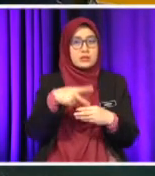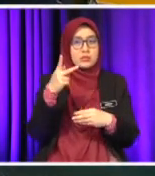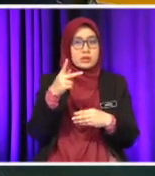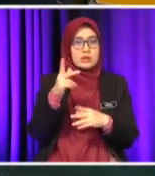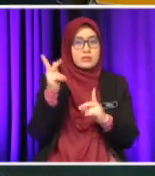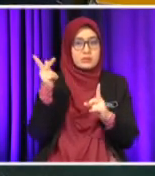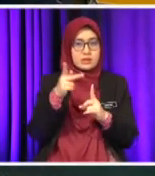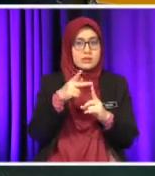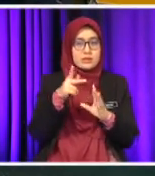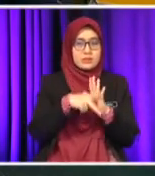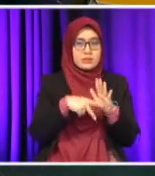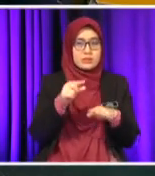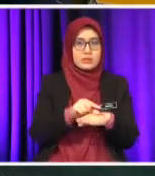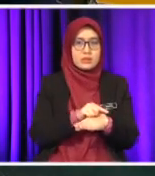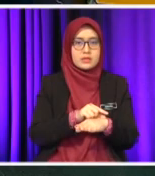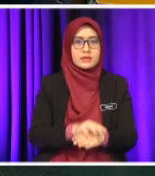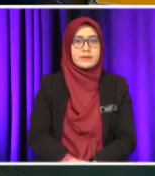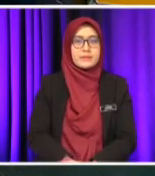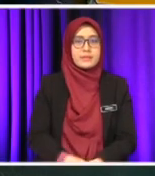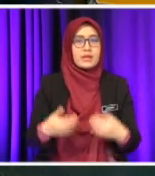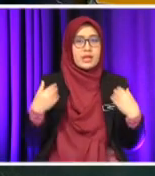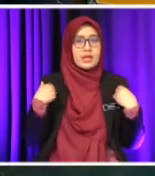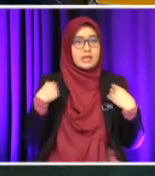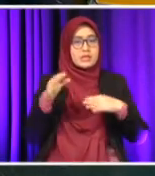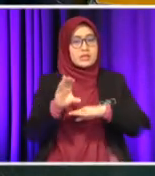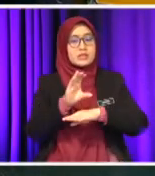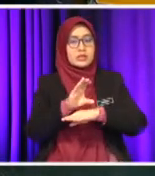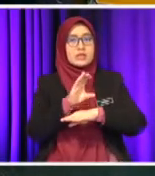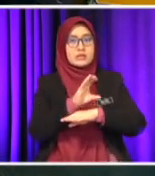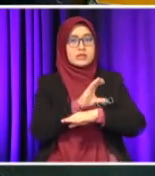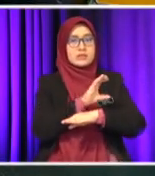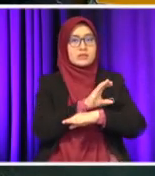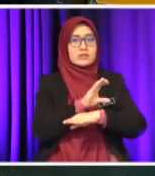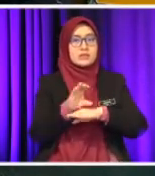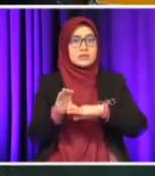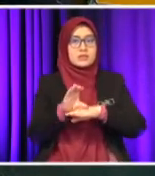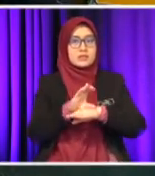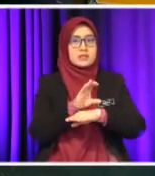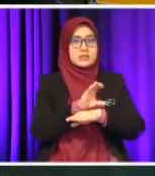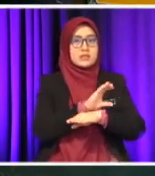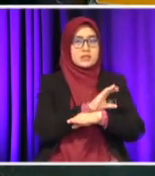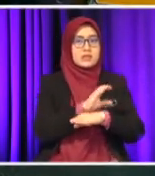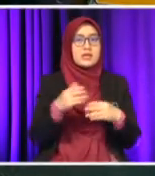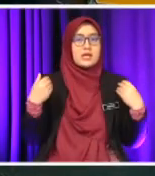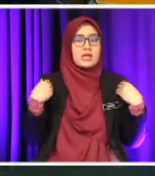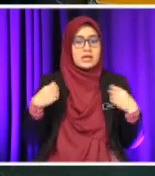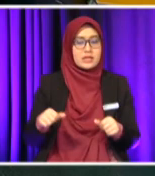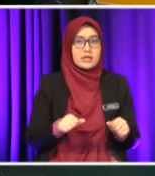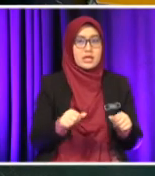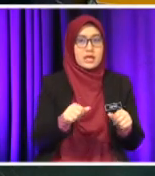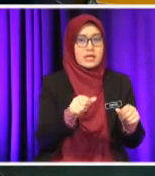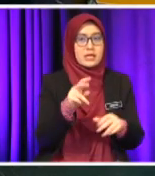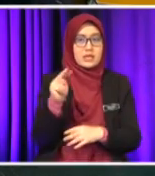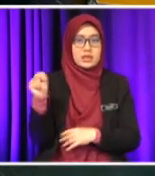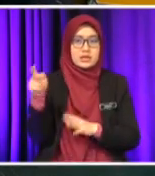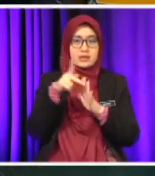oke untuk menunjukkan kita ada aliran pemasaran produk